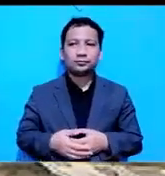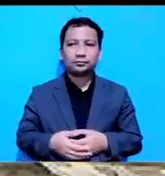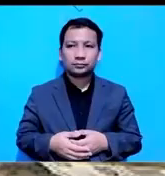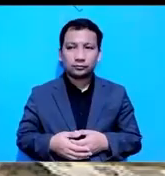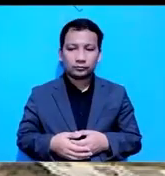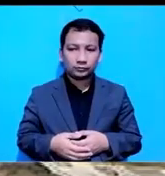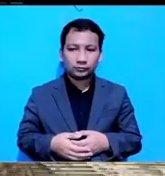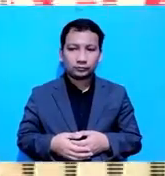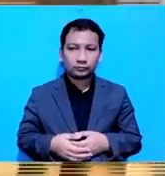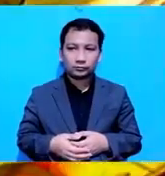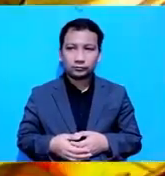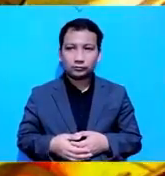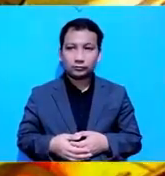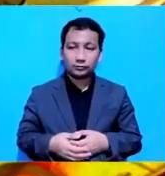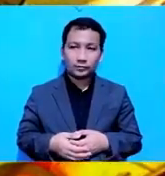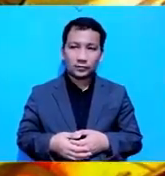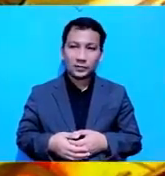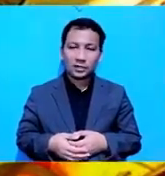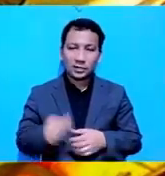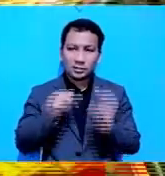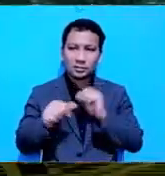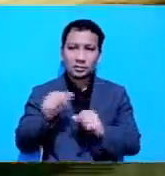My Fiction, Pambata,